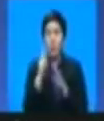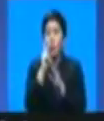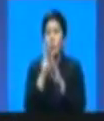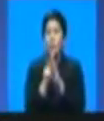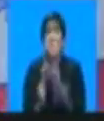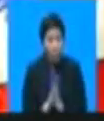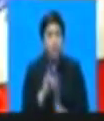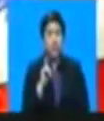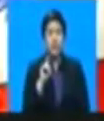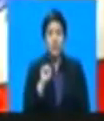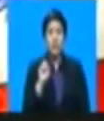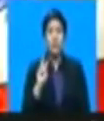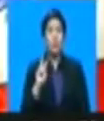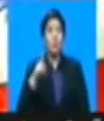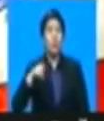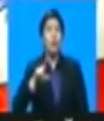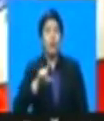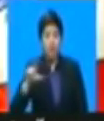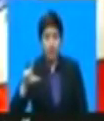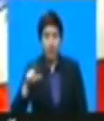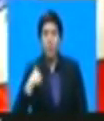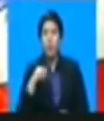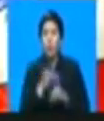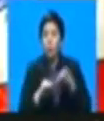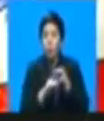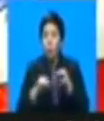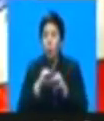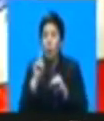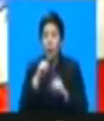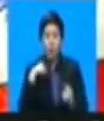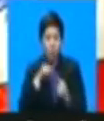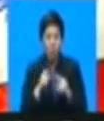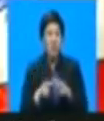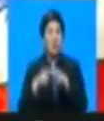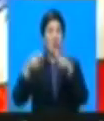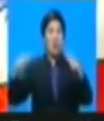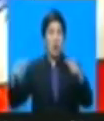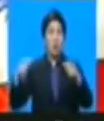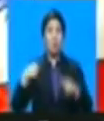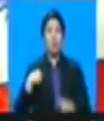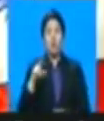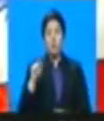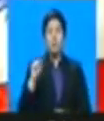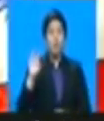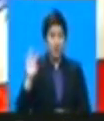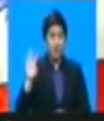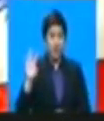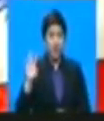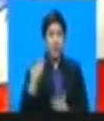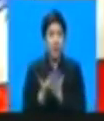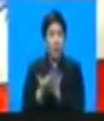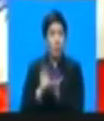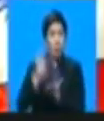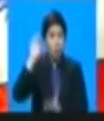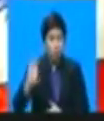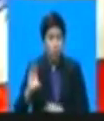าใช้ความยากจนและความเหลื่อมล้ำมาเป็นเครื่องมือทางการเมืองอีกต่อไปการสอนให้คนรู้จักเพียงสิทธิเสรีภาพ